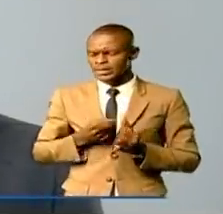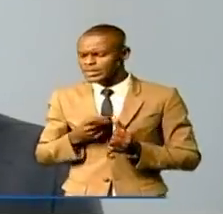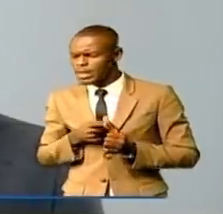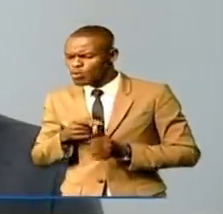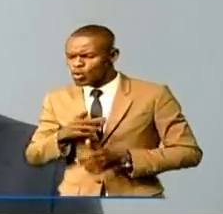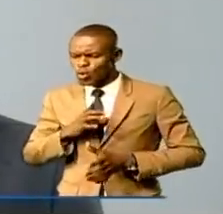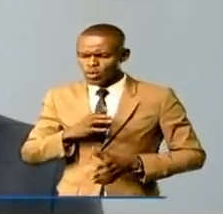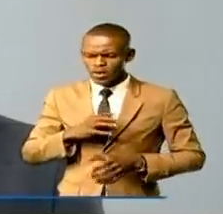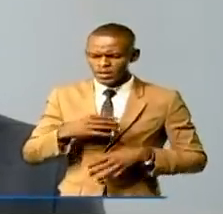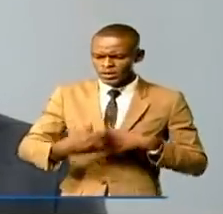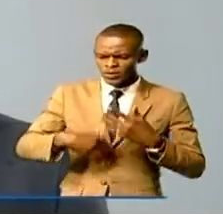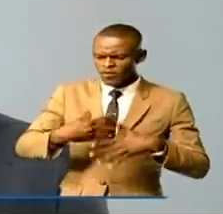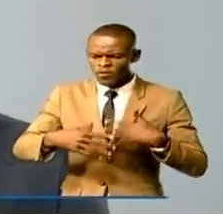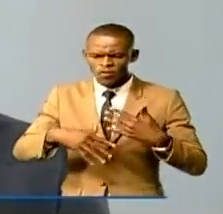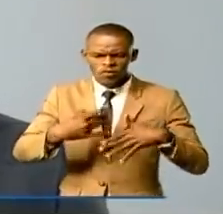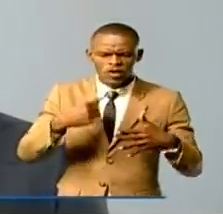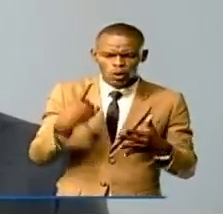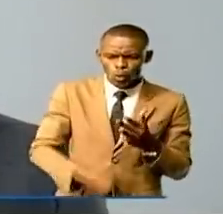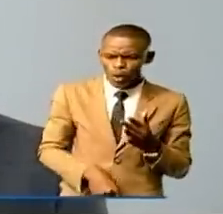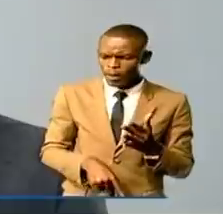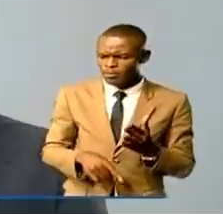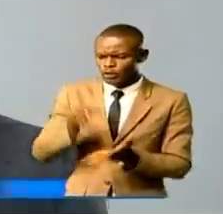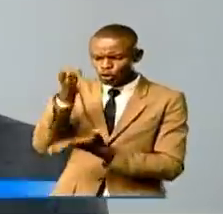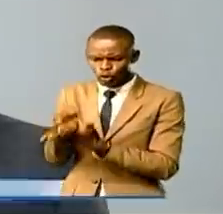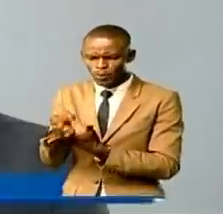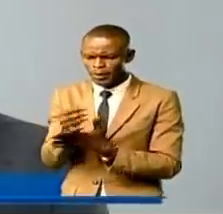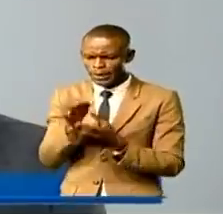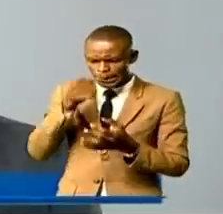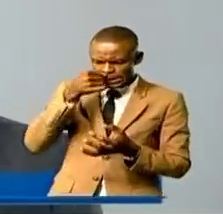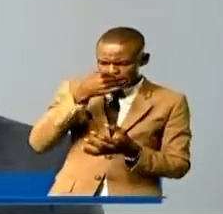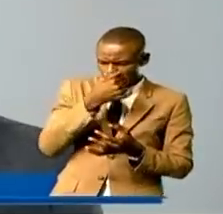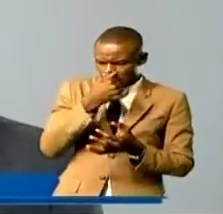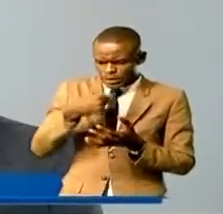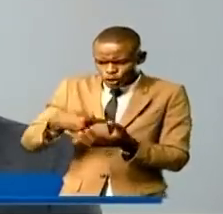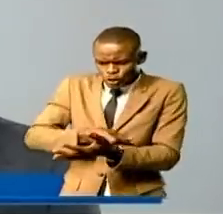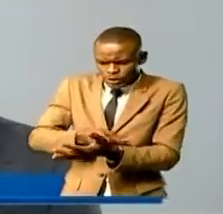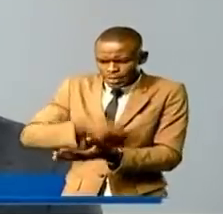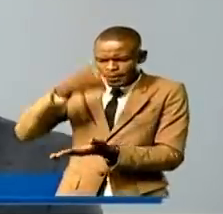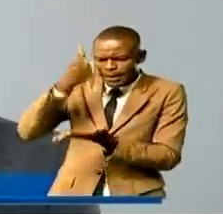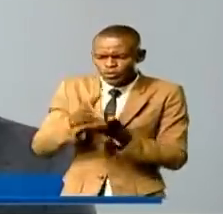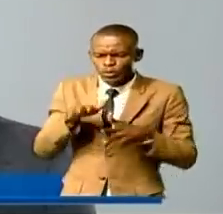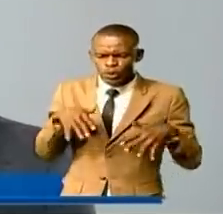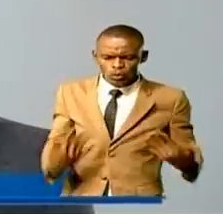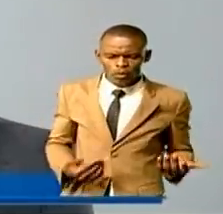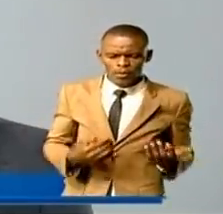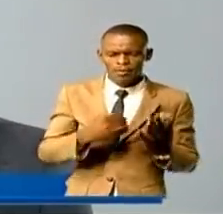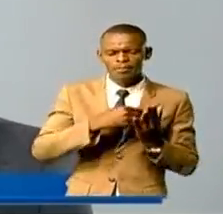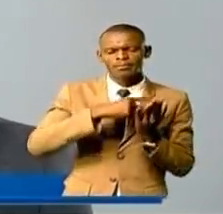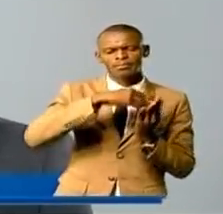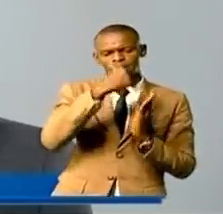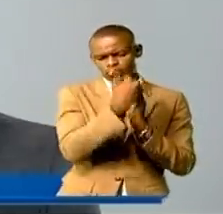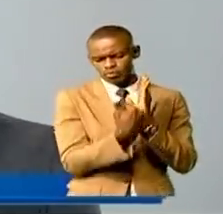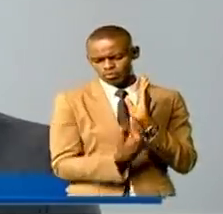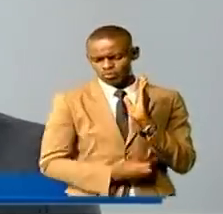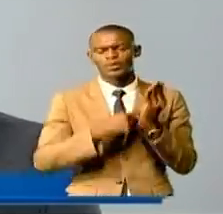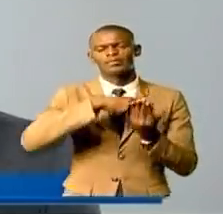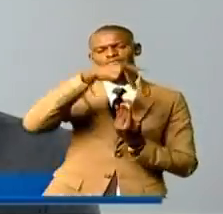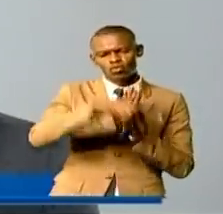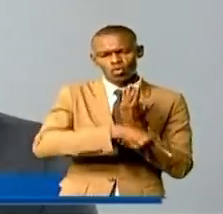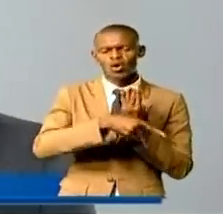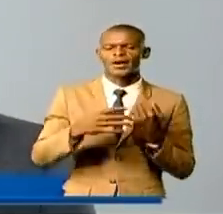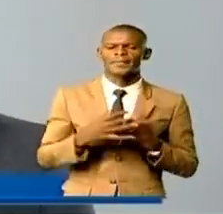nous allons mener des études pour avoir des évidences sur la lutte anti-tabac en République démocratique du Congo. Mais